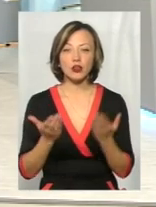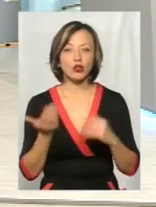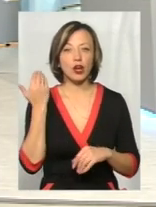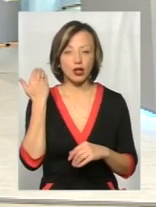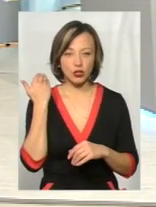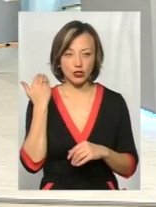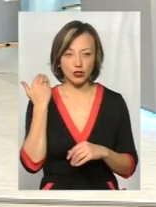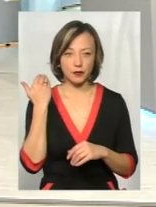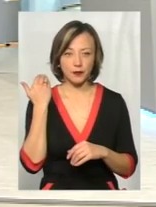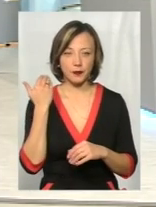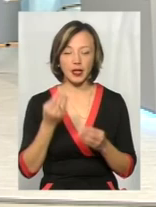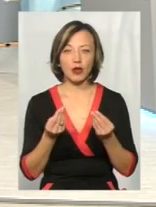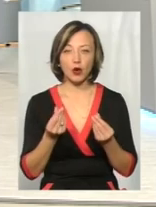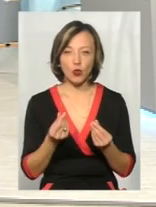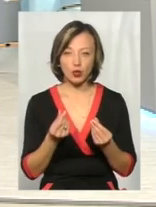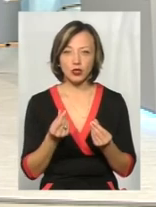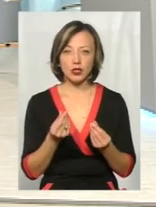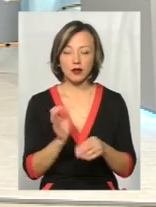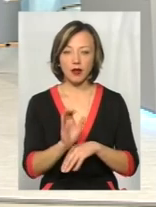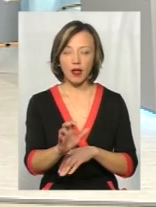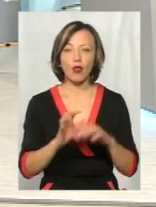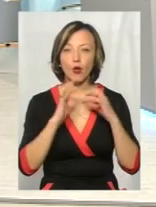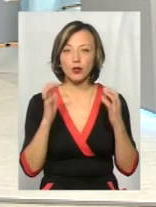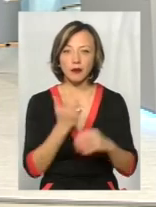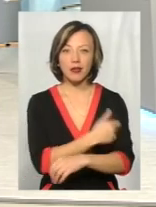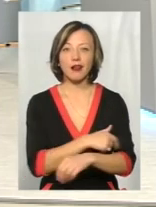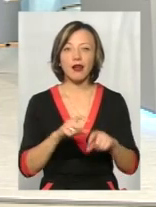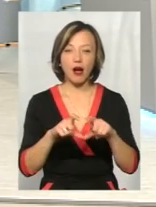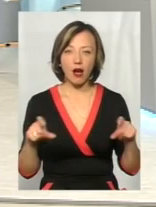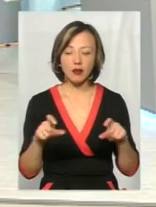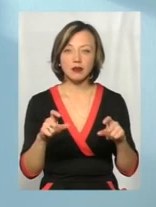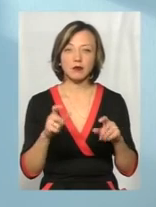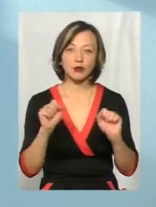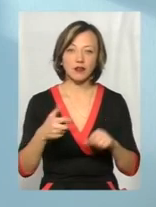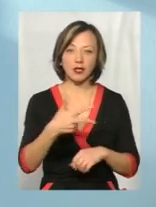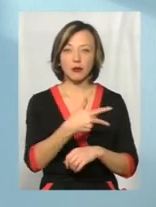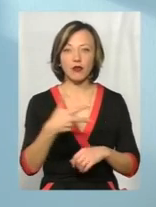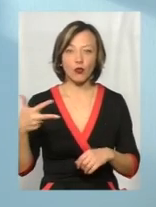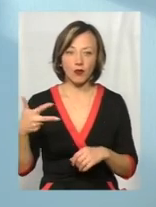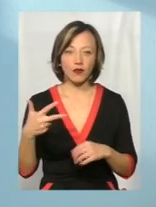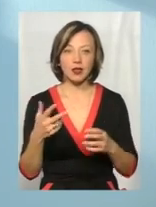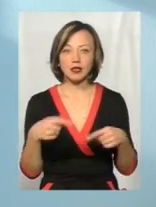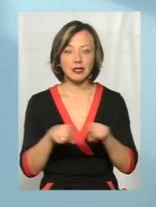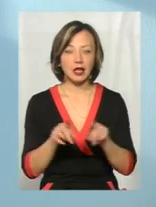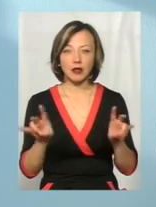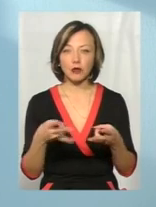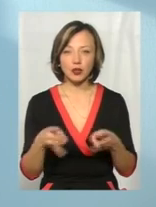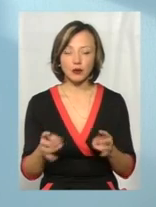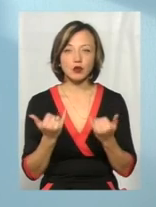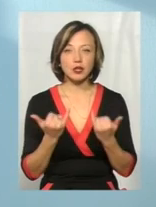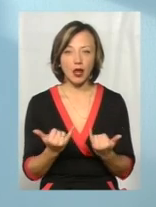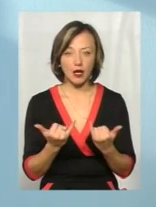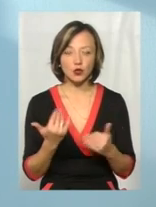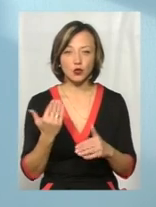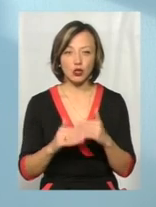раніше, ну, гроші йшли на утримання тієї самої лікарні, можливо, вона там триповерхова, їй стільки не потрібно, то зараз